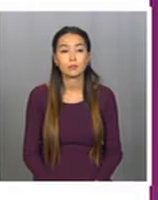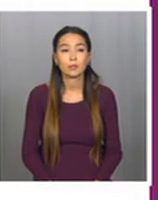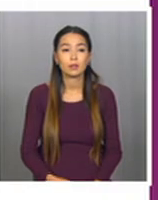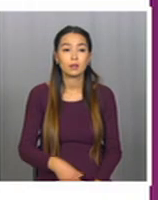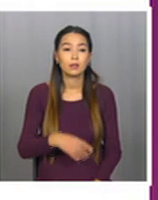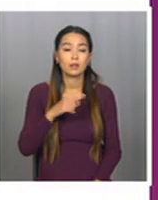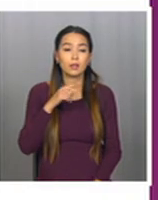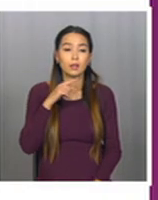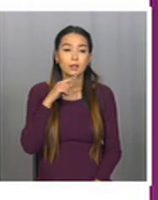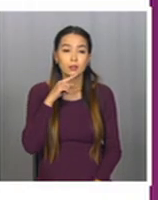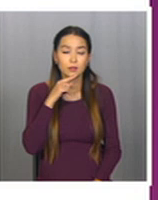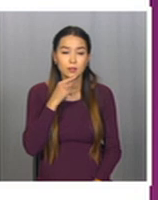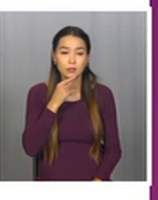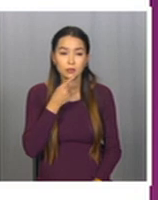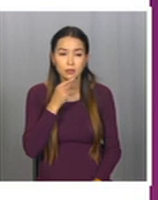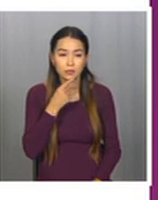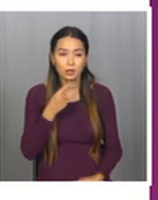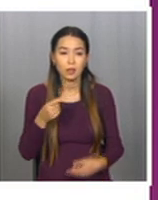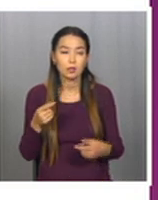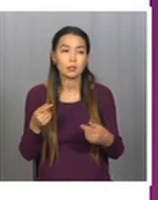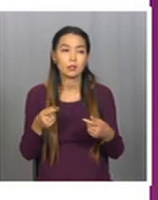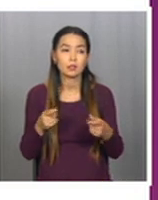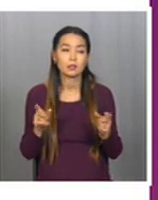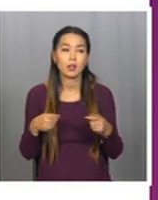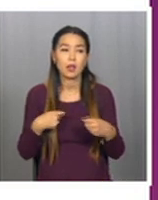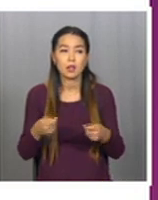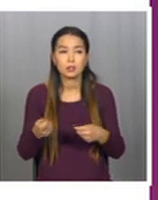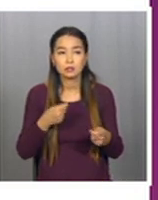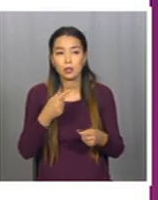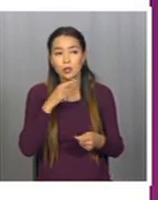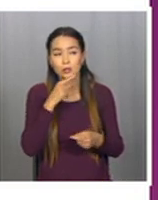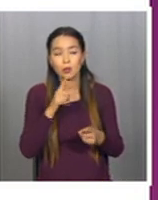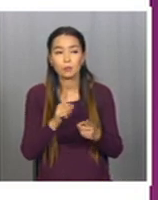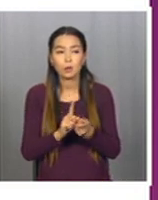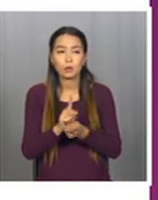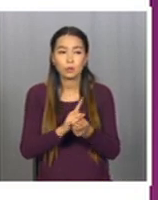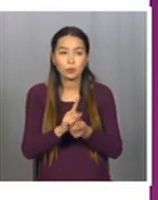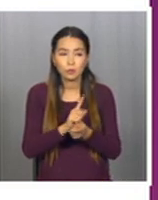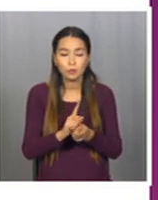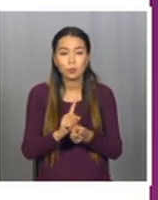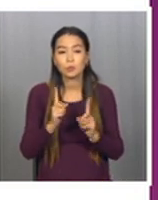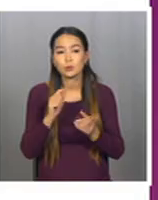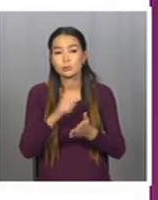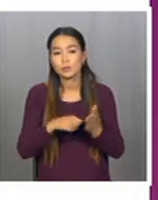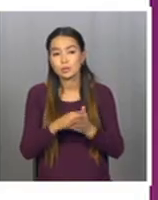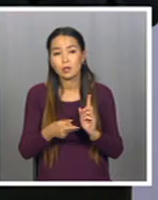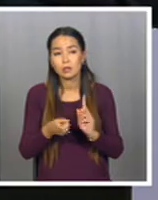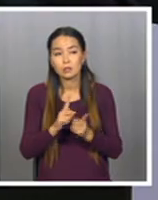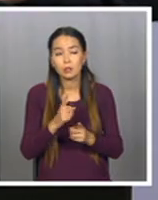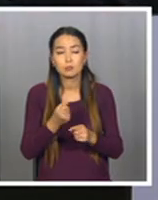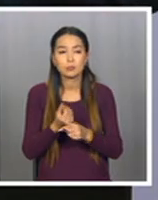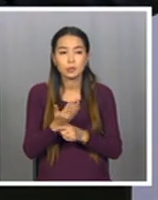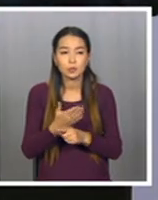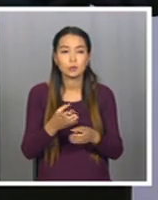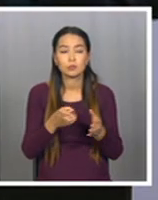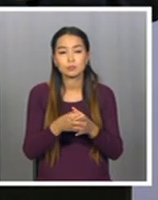Нарықтық экономикадан аралас экономикаға көшудің негізгі себептеріне келетін болсақ, оларды бірнеше бөліктерге